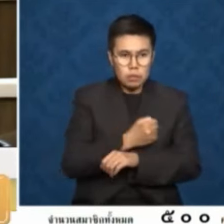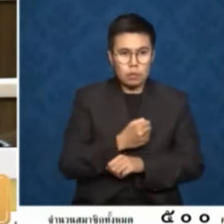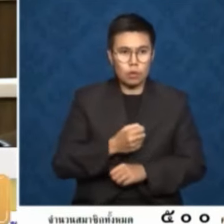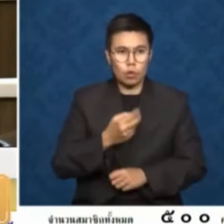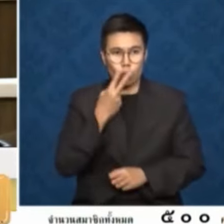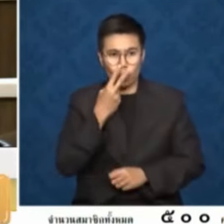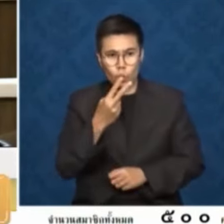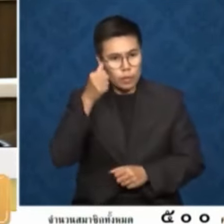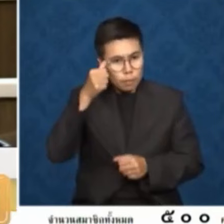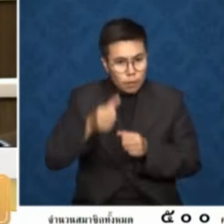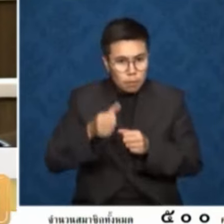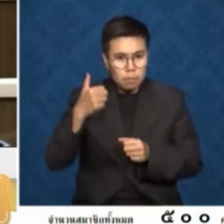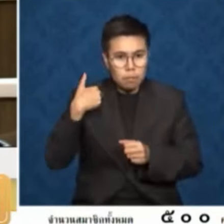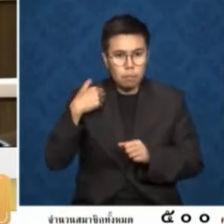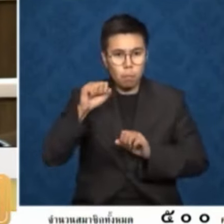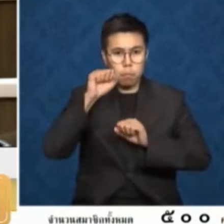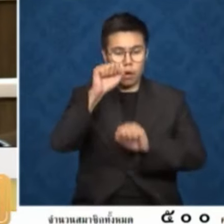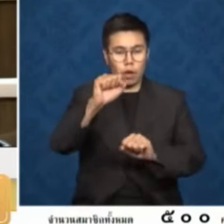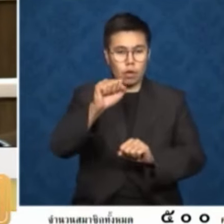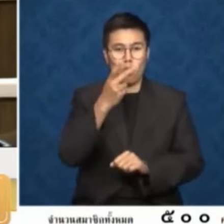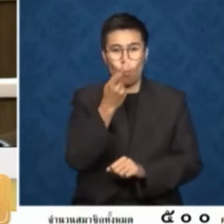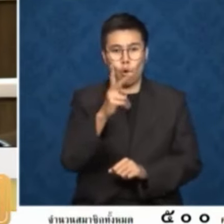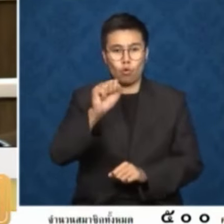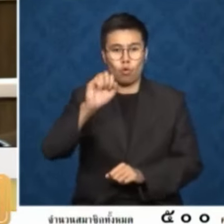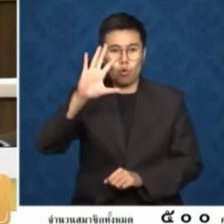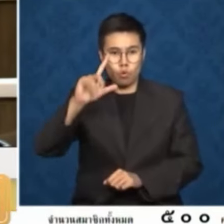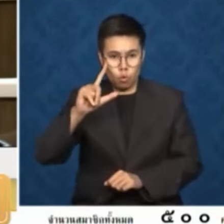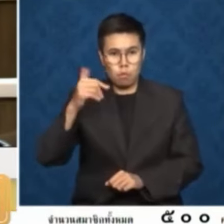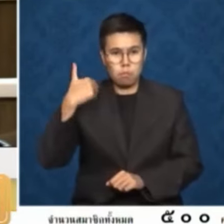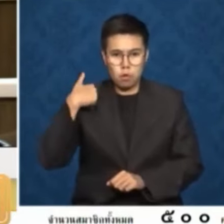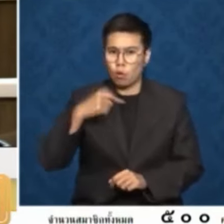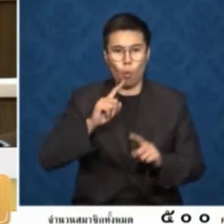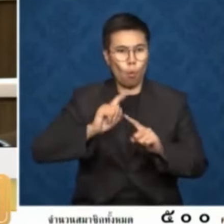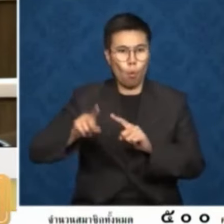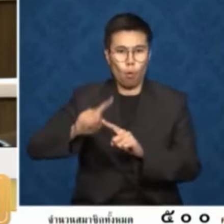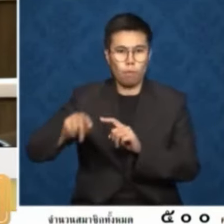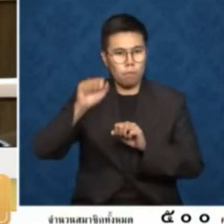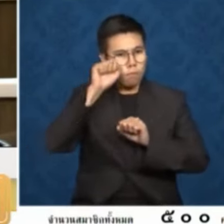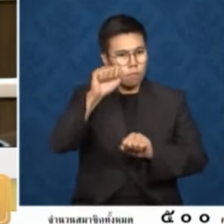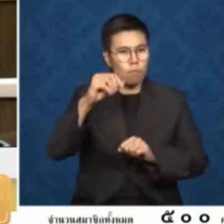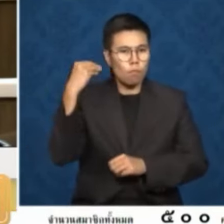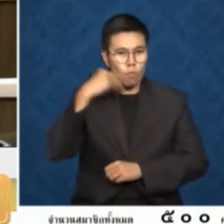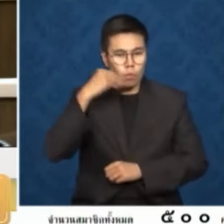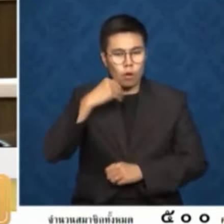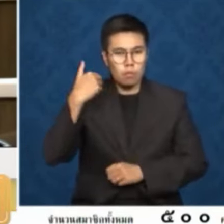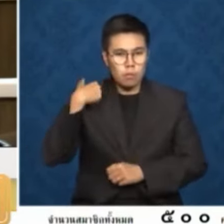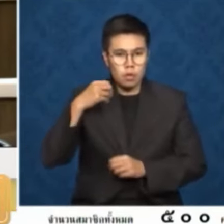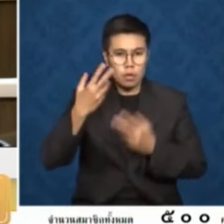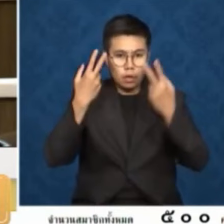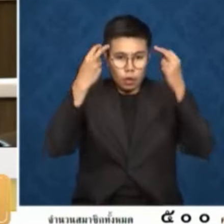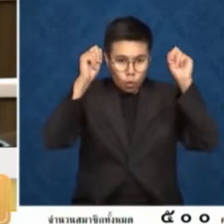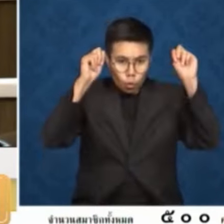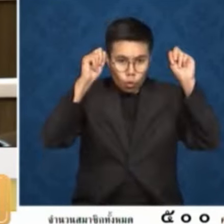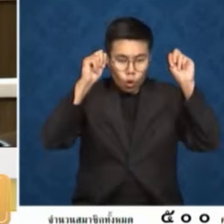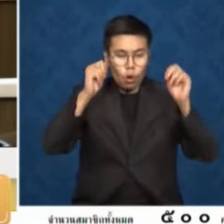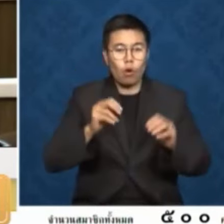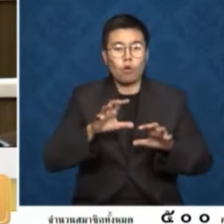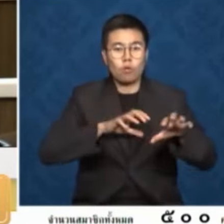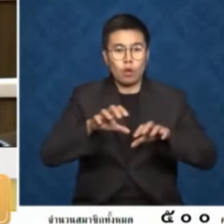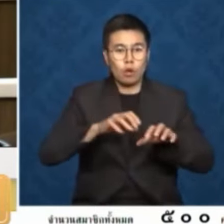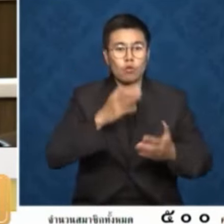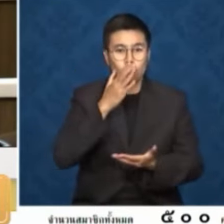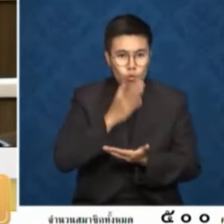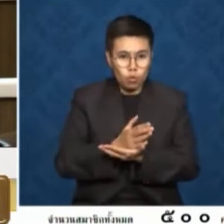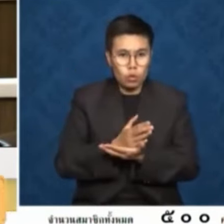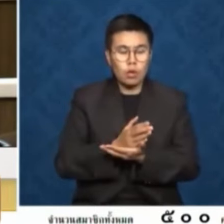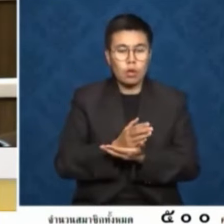ได้ท่านจะเห็นมีประกาศคสช.มากมายครับท่านประธานครับทั้งแผนนายกแผนผู้บริหารสั่งหยุดป